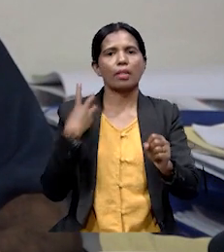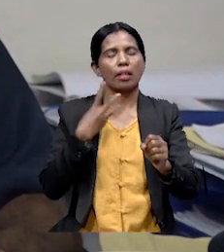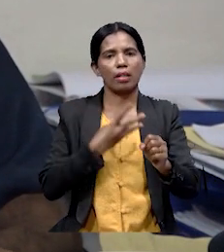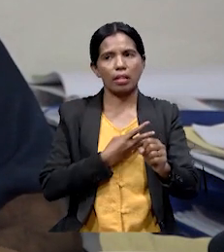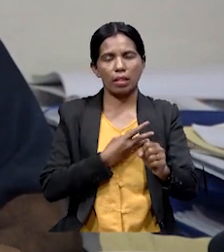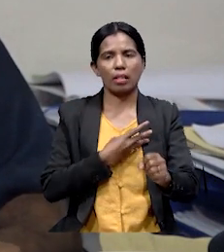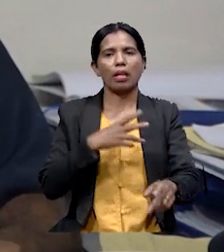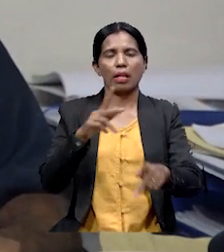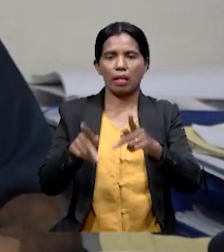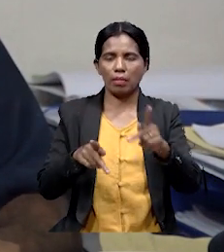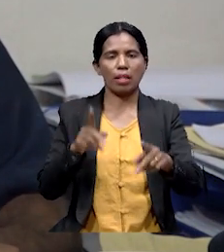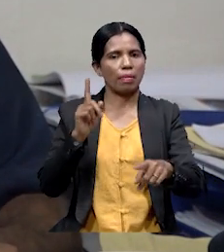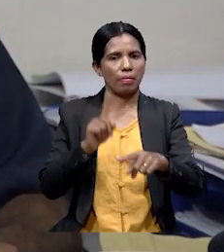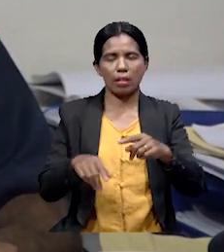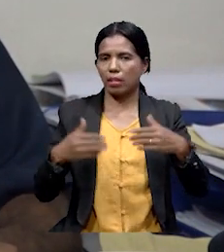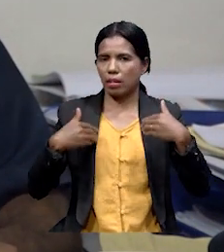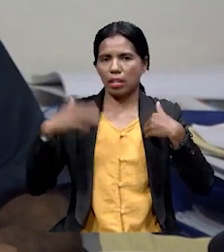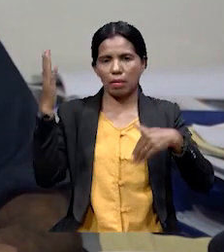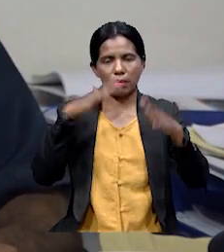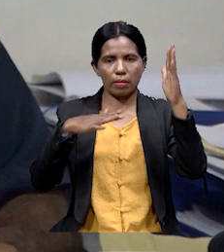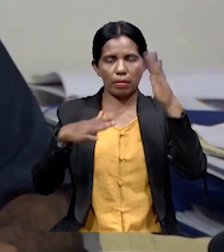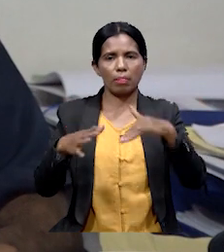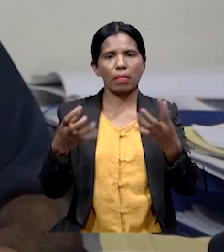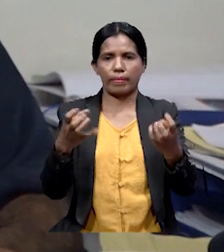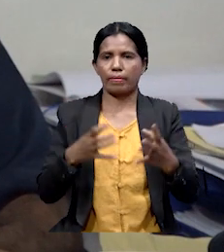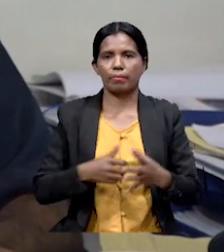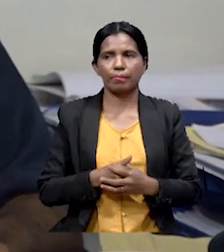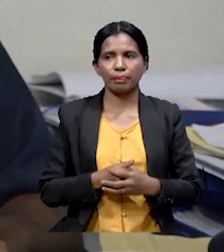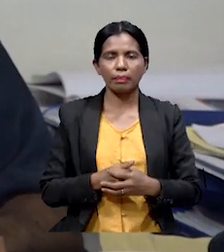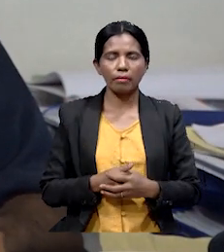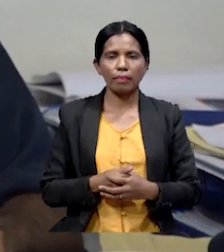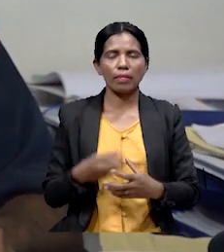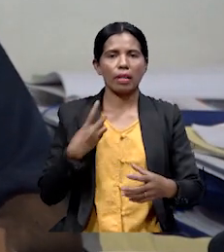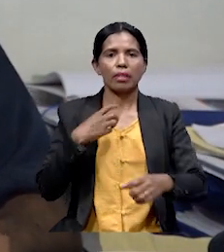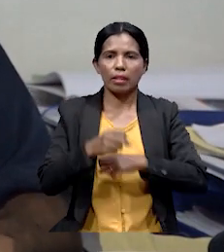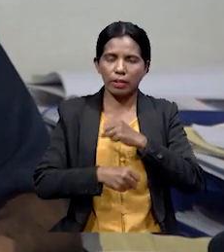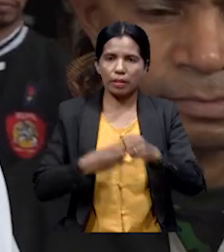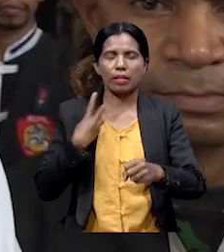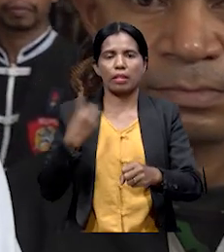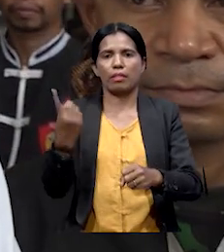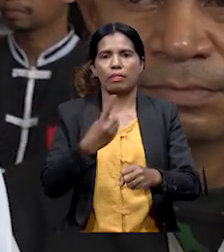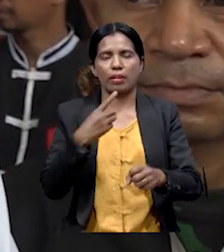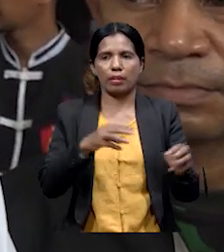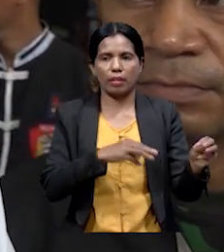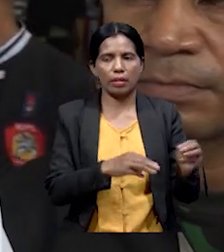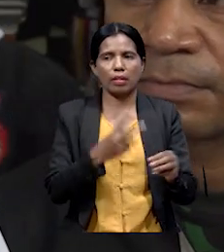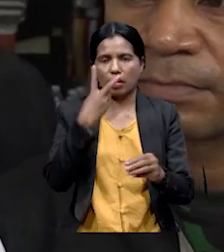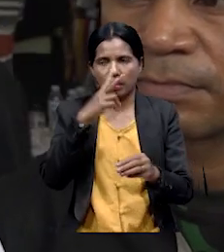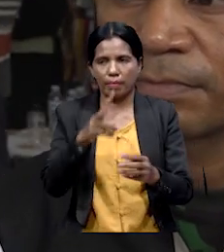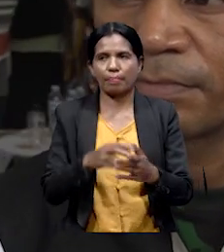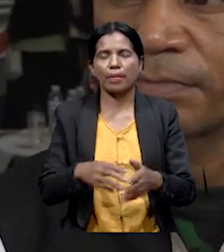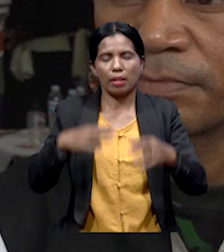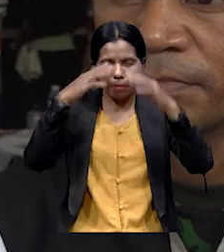atau mungkin level musuh problem dia terima maksudnya partai sirang saya itu nafatin monitor. Antes nemos presidente